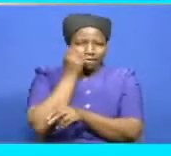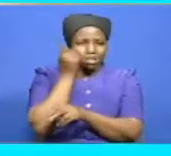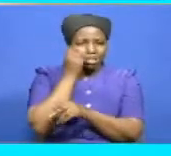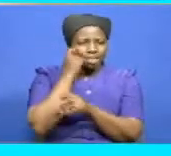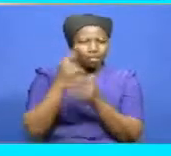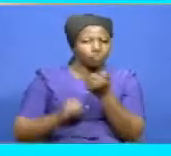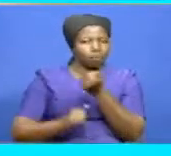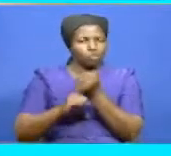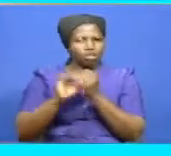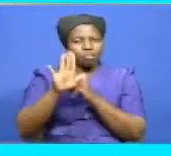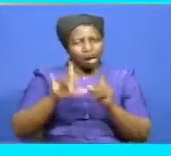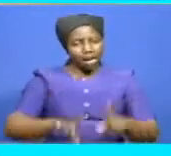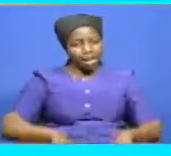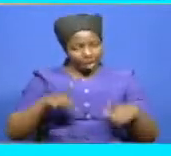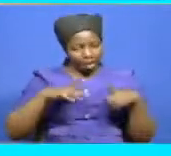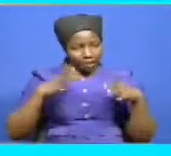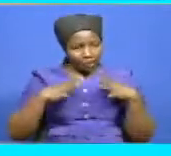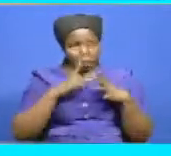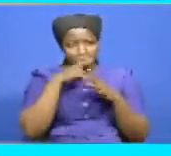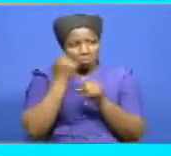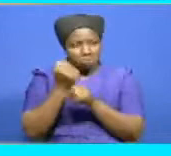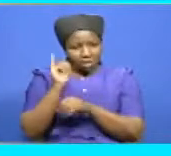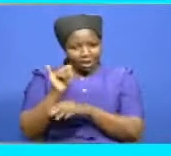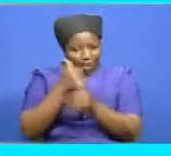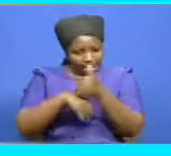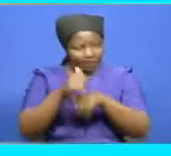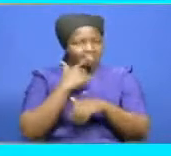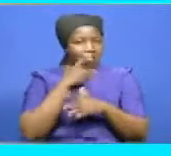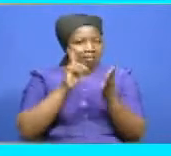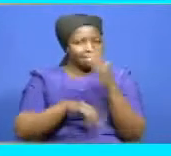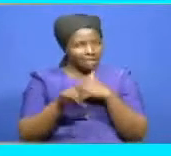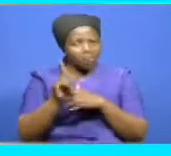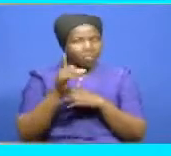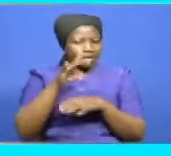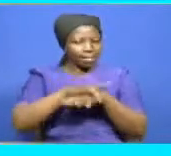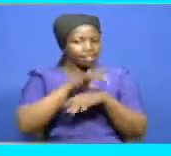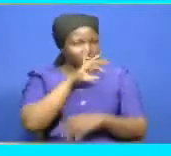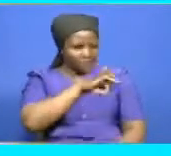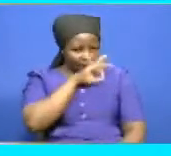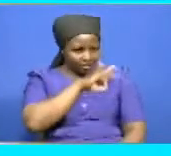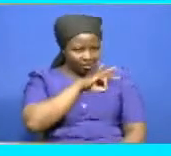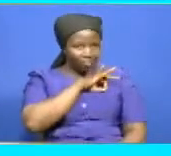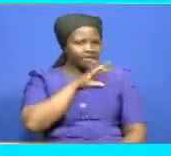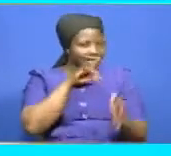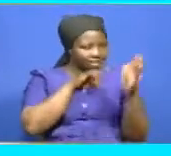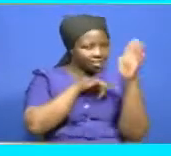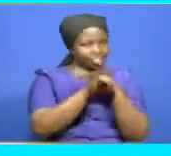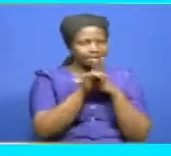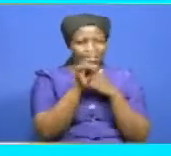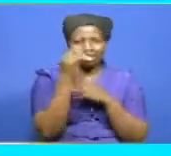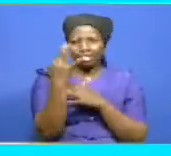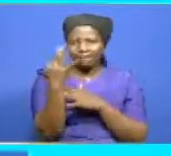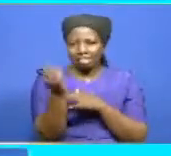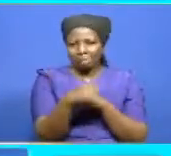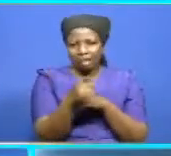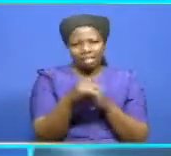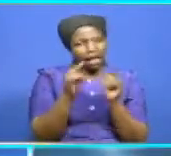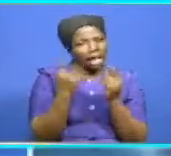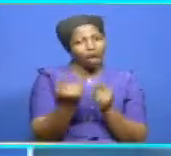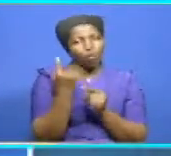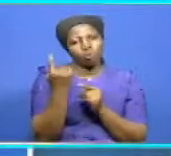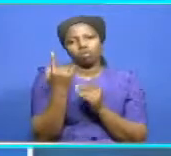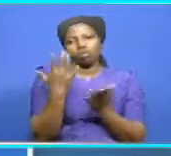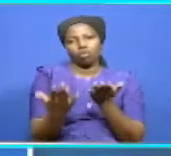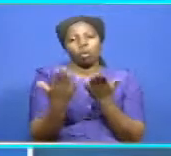kimaisha. Wale wanaojihusisha na shughuli hiyo wanasema wanapata mapato katika kipindi cha miezi mitatu pekee ikilinganishwa